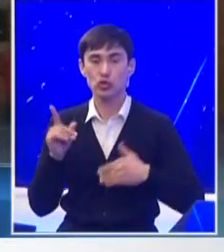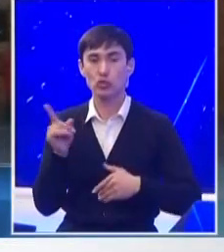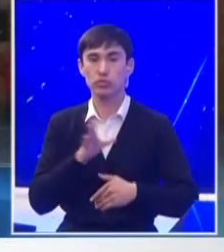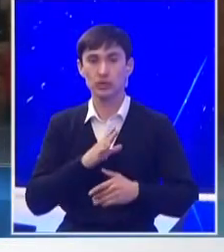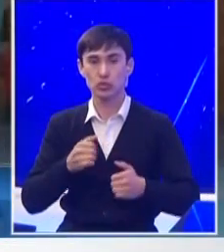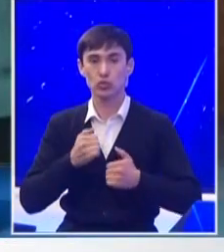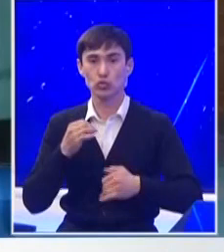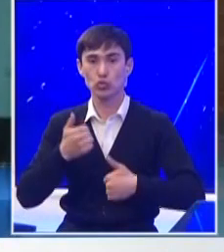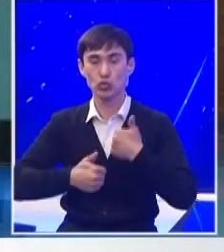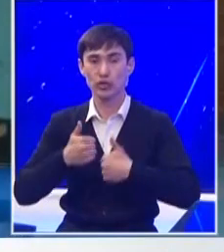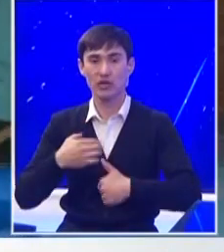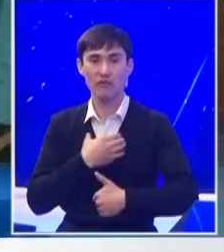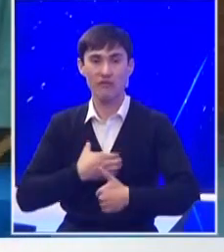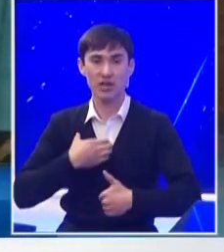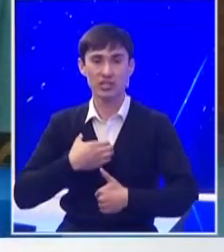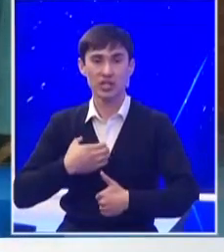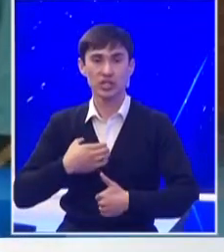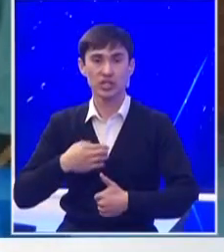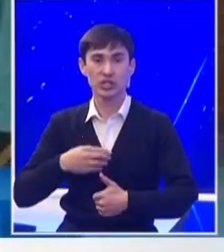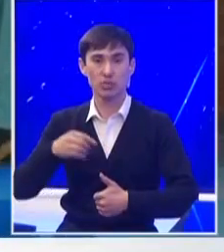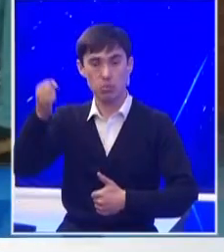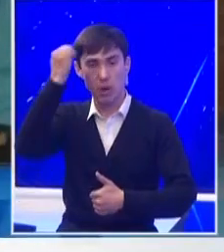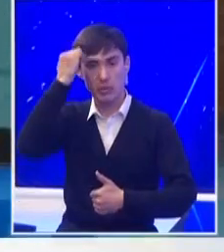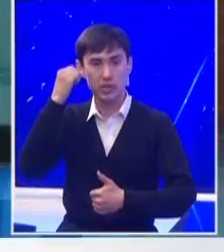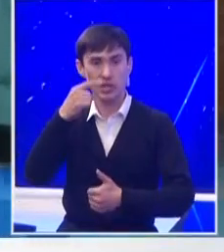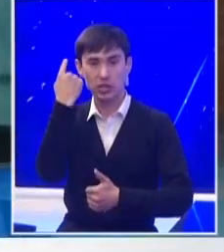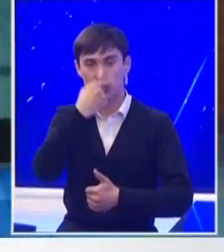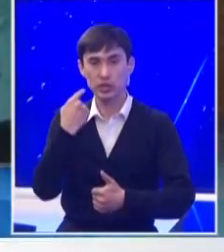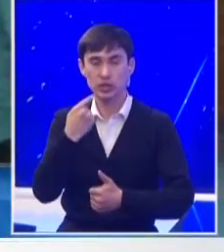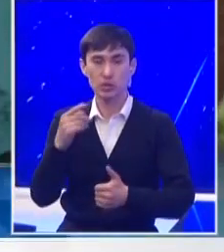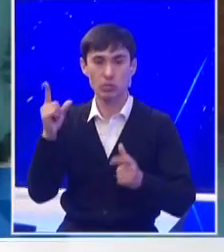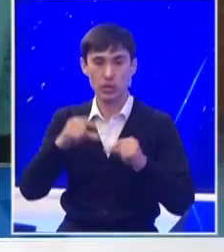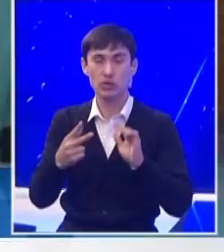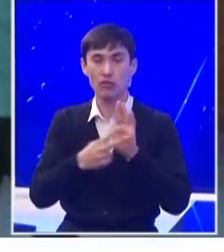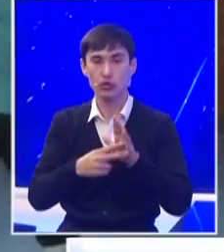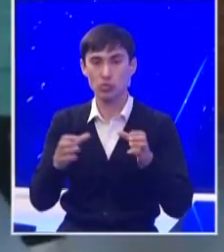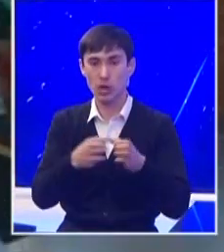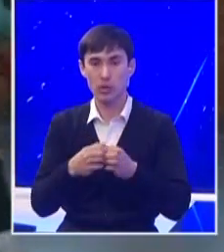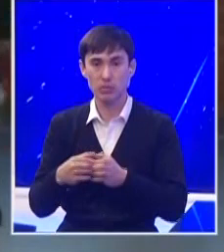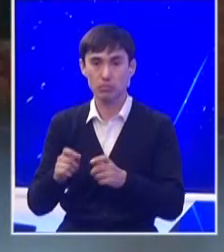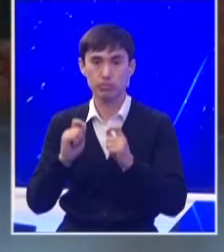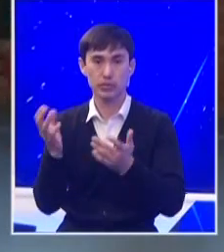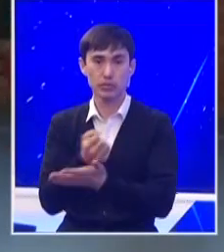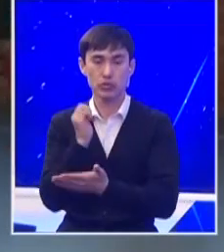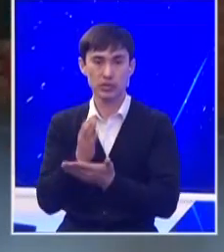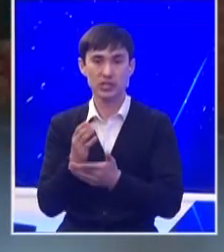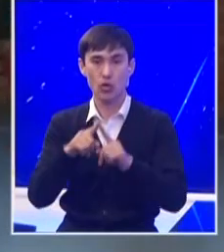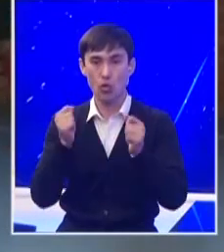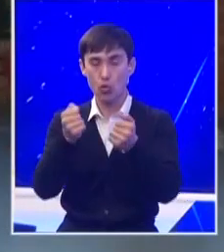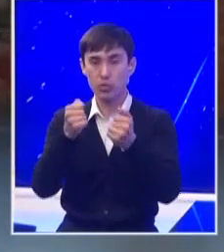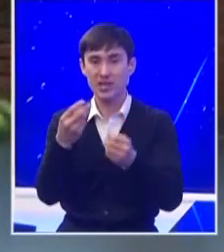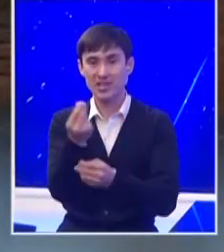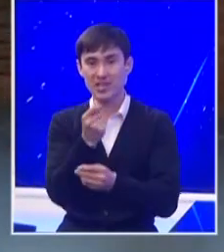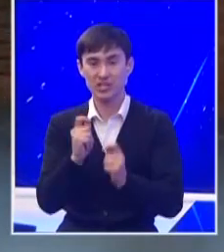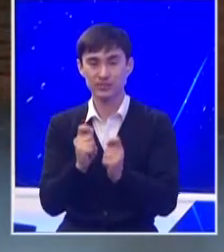турнир памяти трех важнейших казахстанской журналистики личностей. Прибыло 8 команд. Для призеров предусмотрены кубки и денежные поощрения.